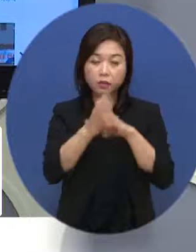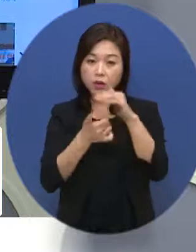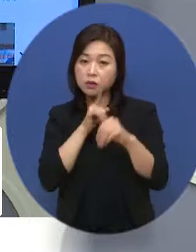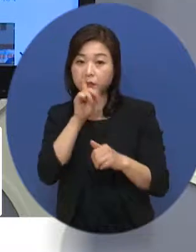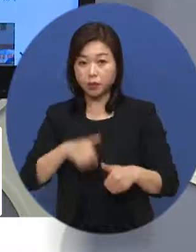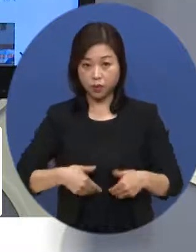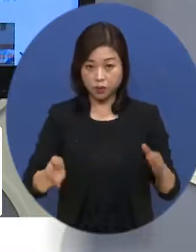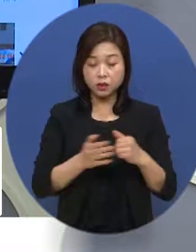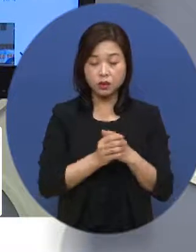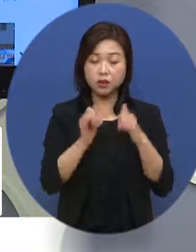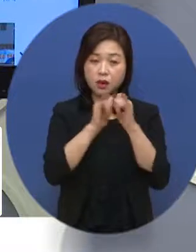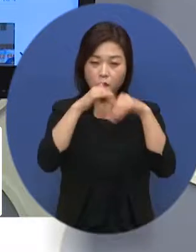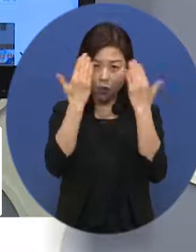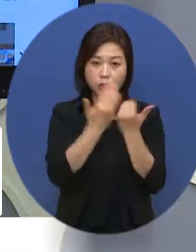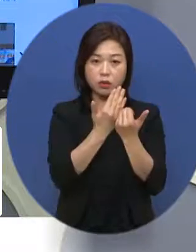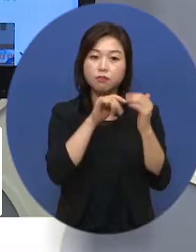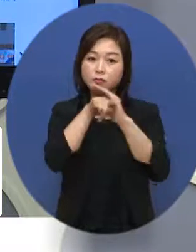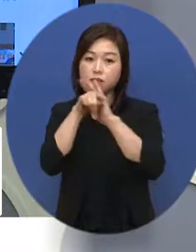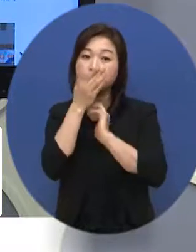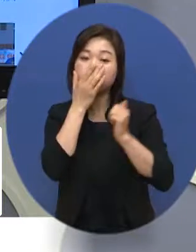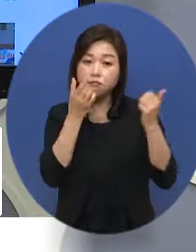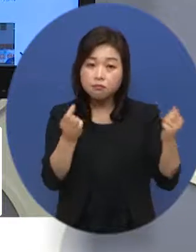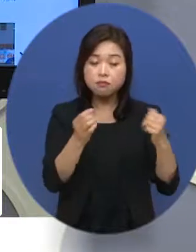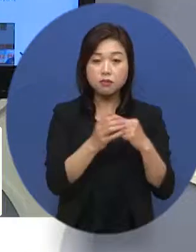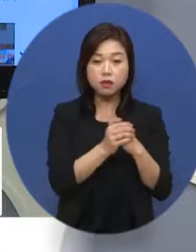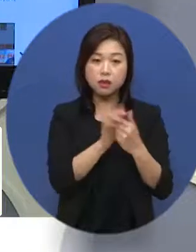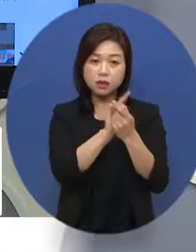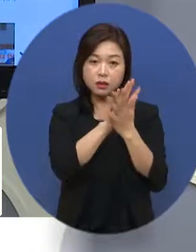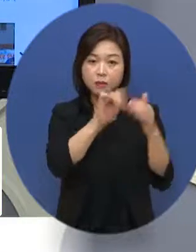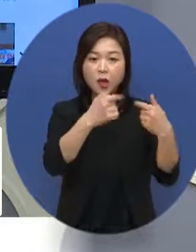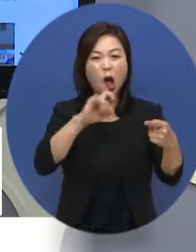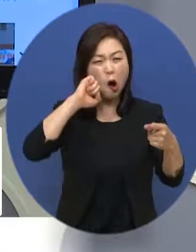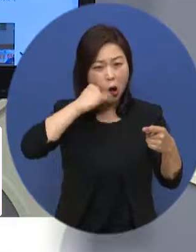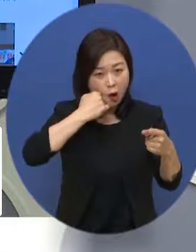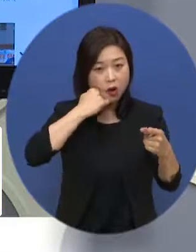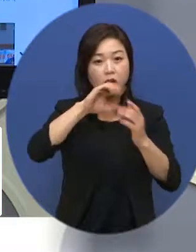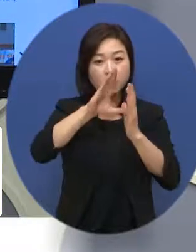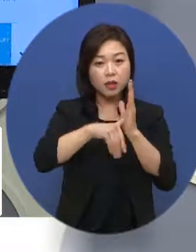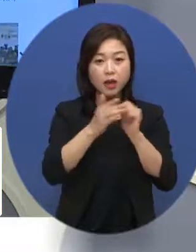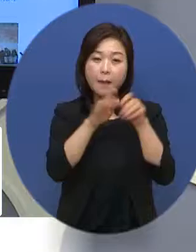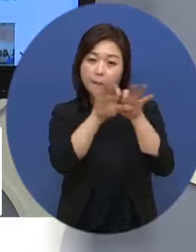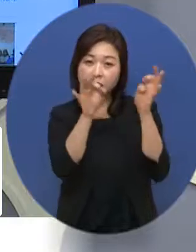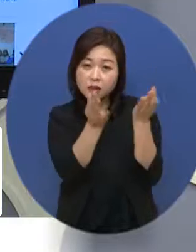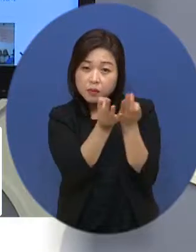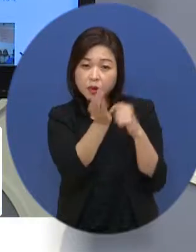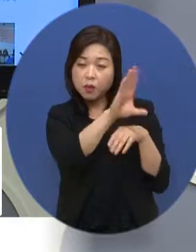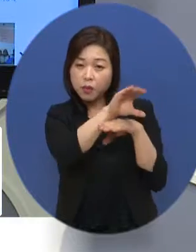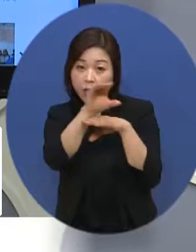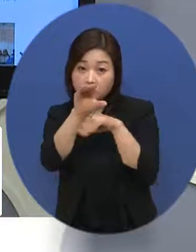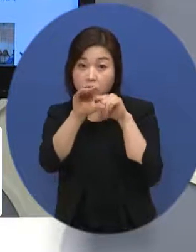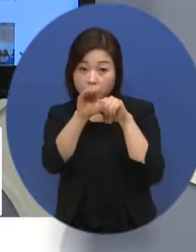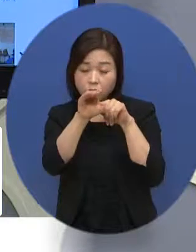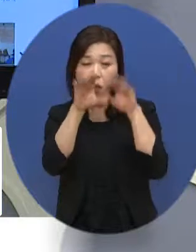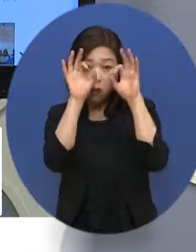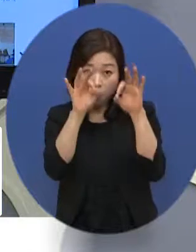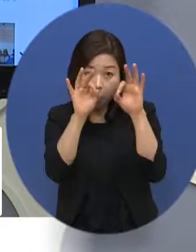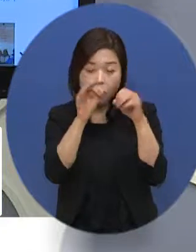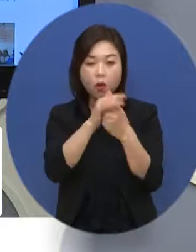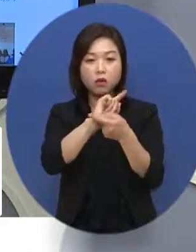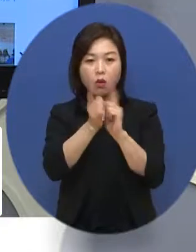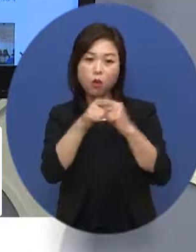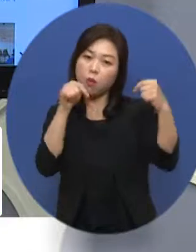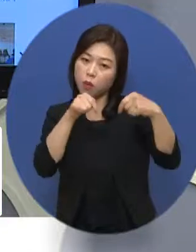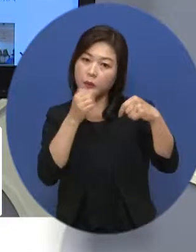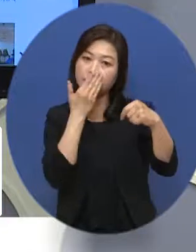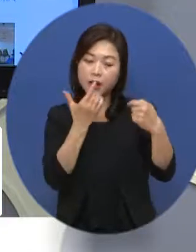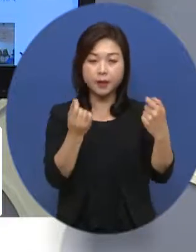자유롭게 참여할 수 있으며 현장 참석이 어려운 경우 당일 페이스북 생중계를 통해 실시간으로 토론에 참여할